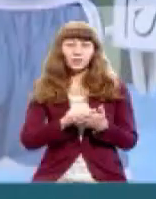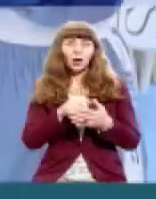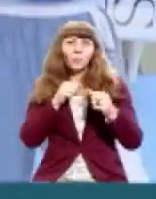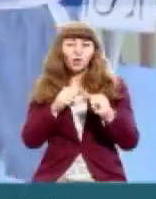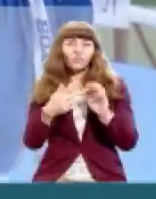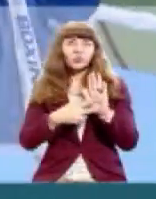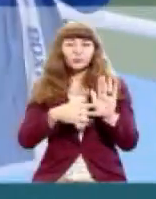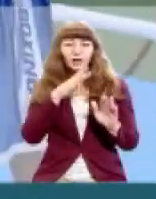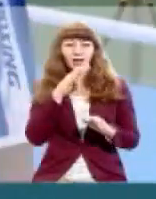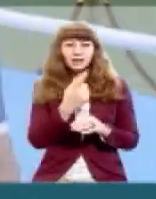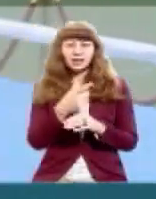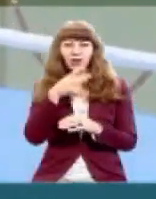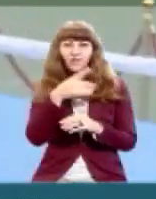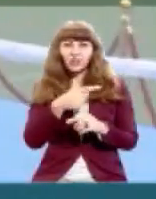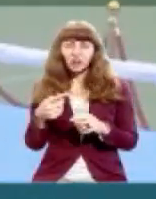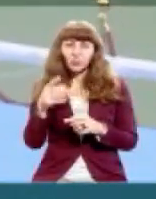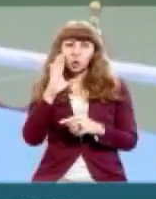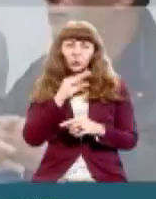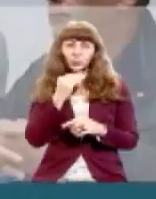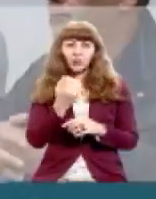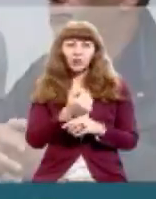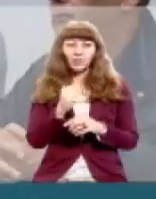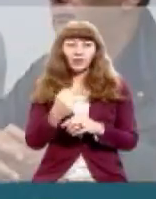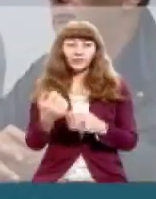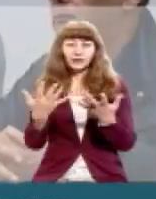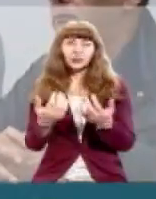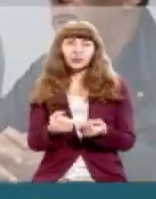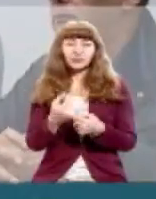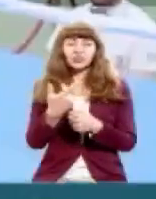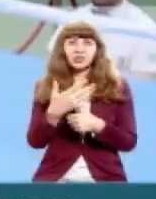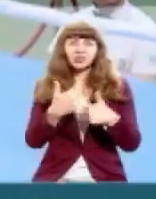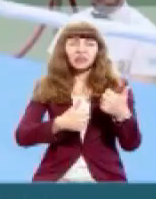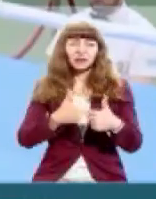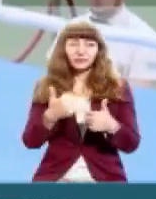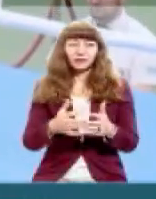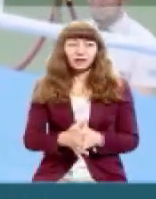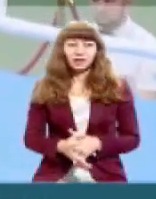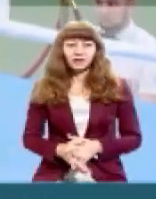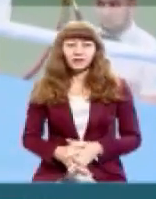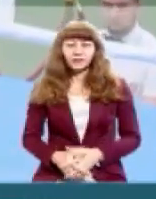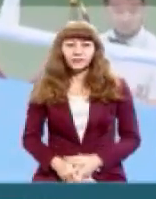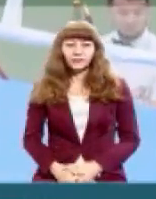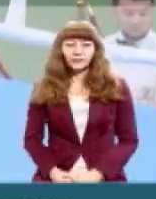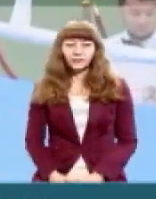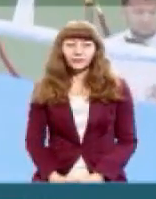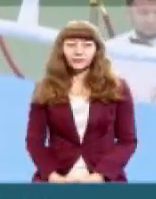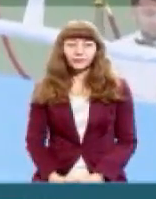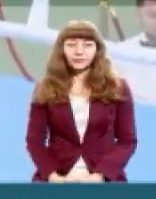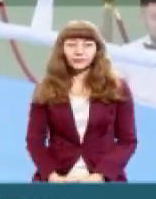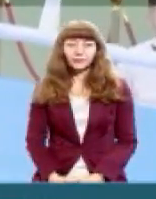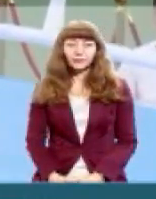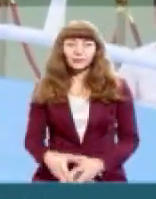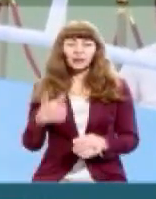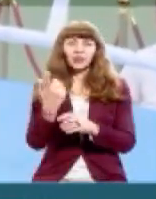биыл 8 жыл. Осы аралықта ол біраз белестерді бағындыра білген. Облыстық республикалық турнирлердің жеңімпазы. Бұл жолы